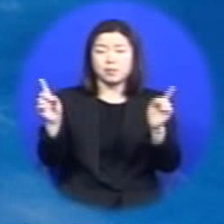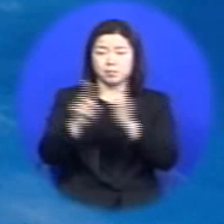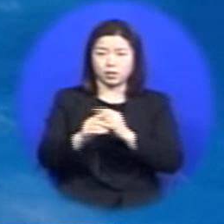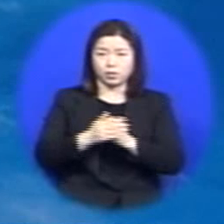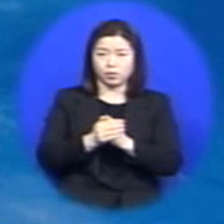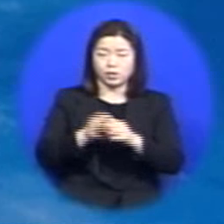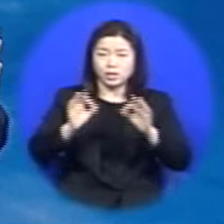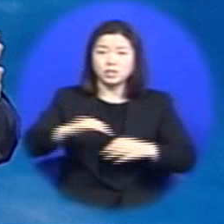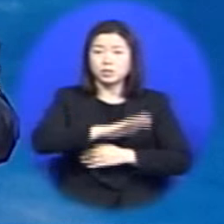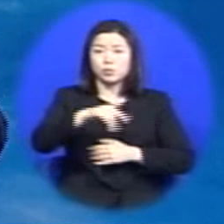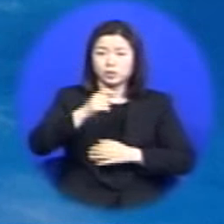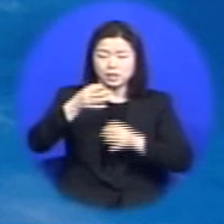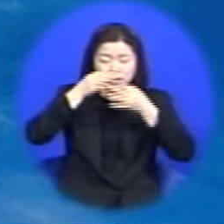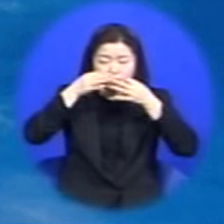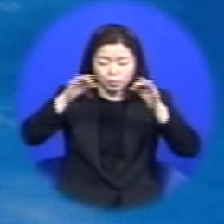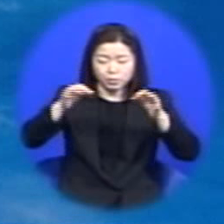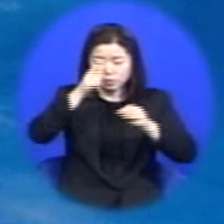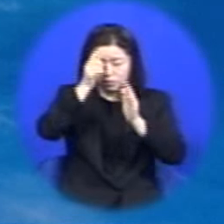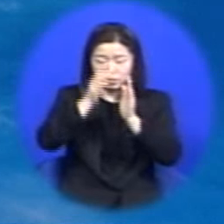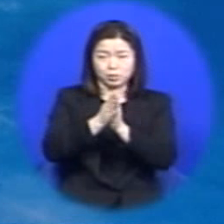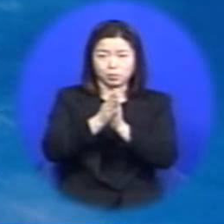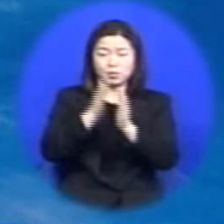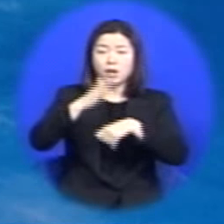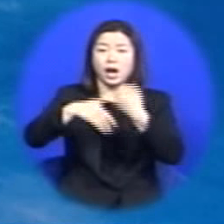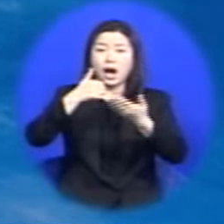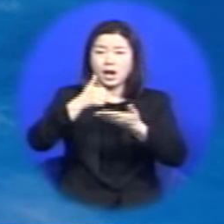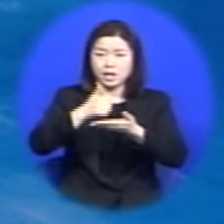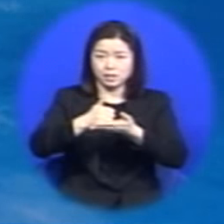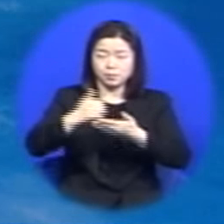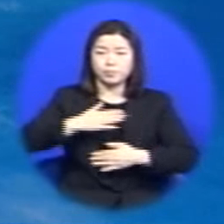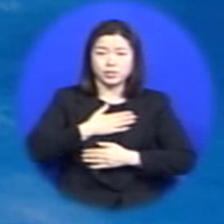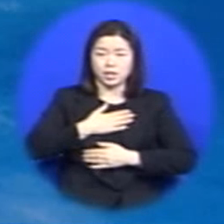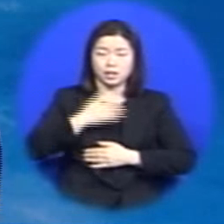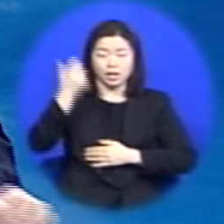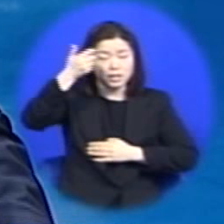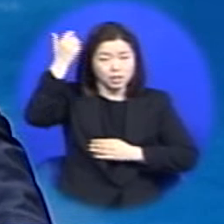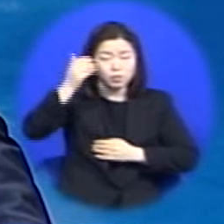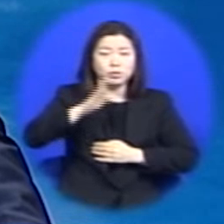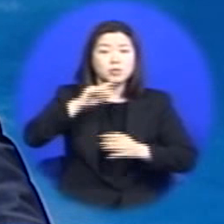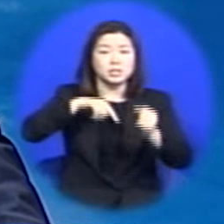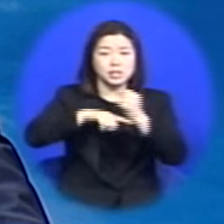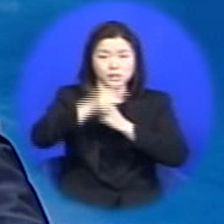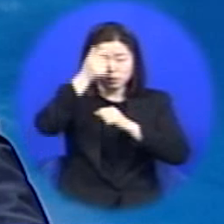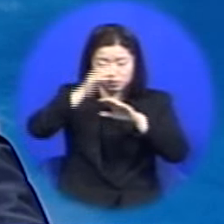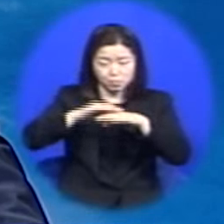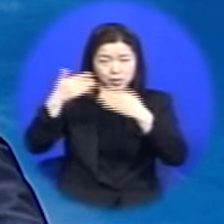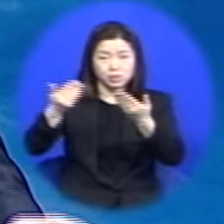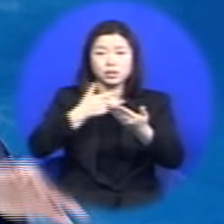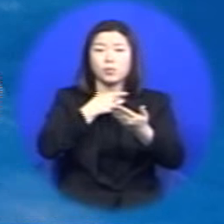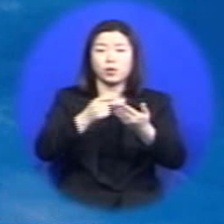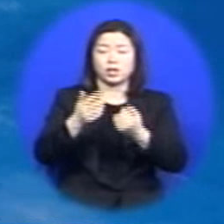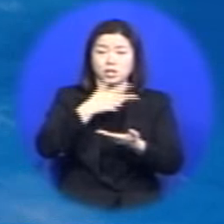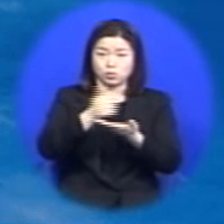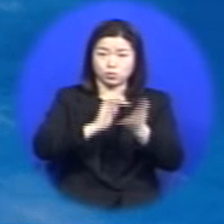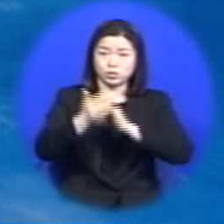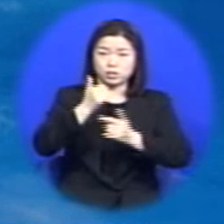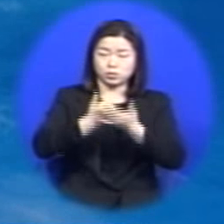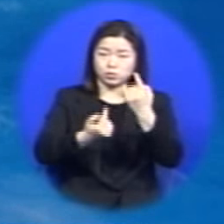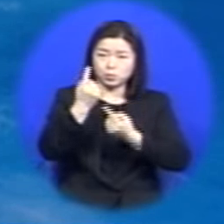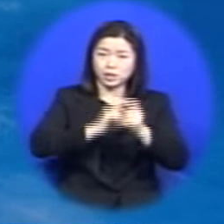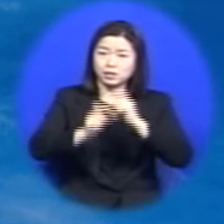우리 통성으로 기도하겠습니다. 하나님 제가 영으로 진리로 하나님께 예배하기 원합니다. 주 예수보다 더